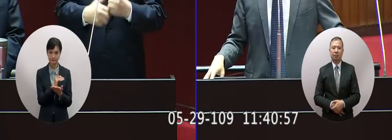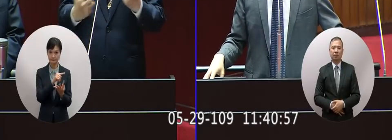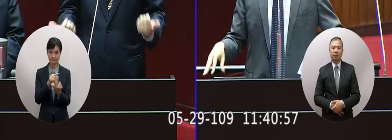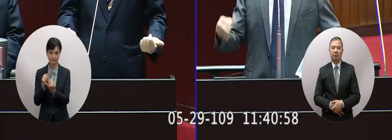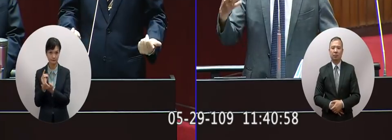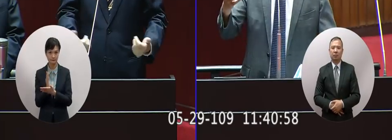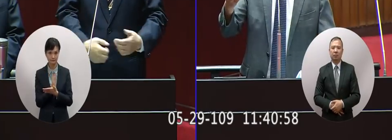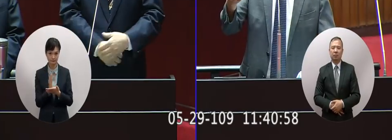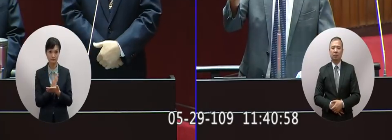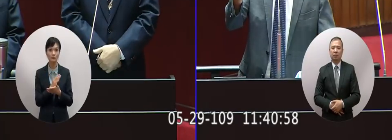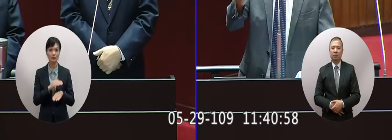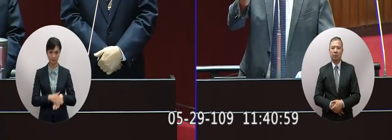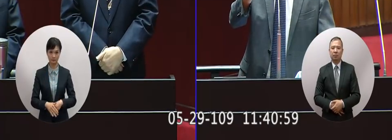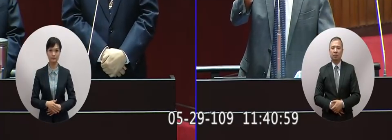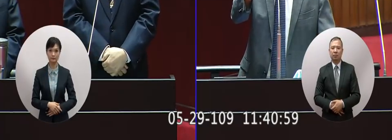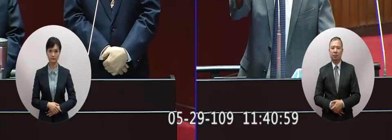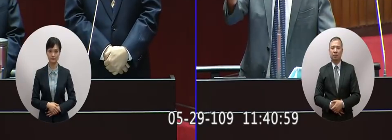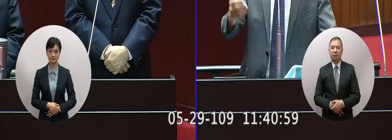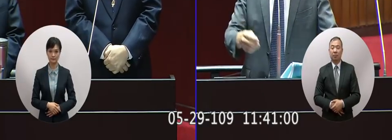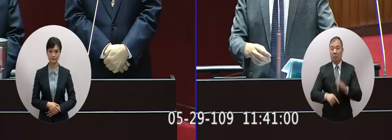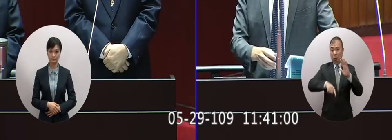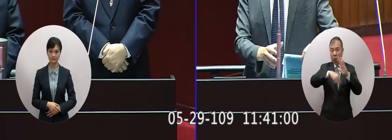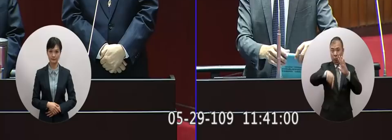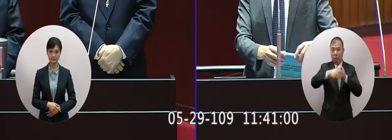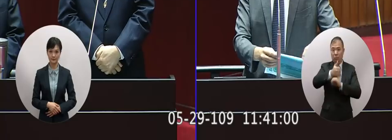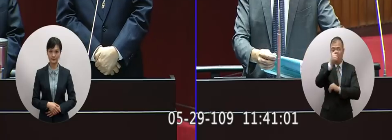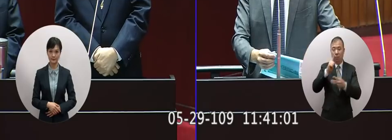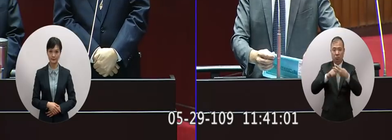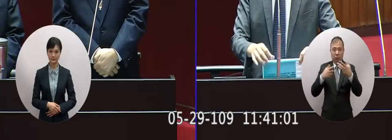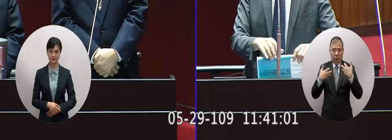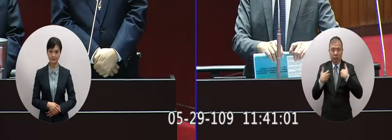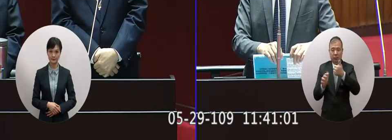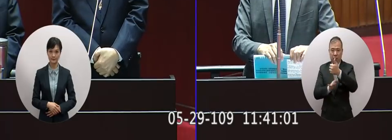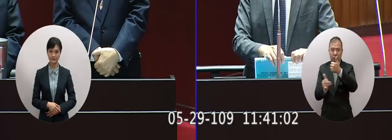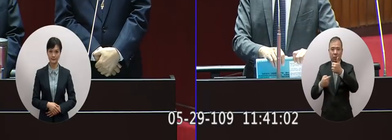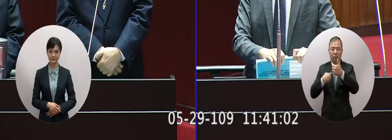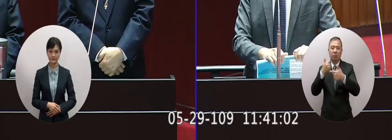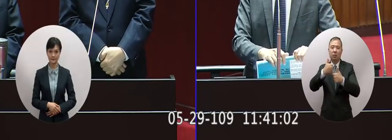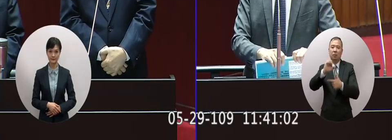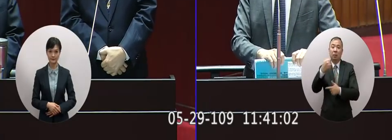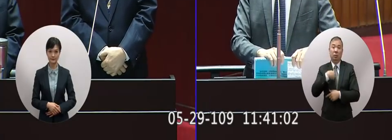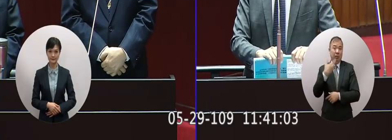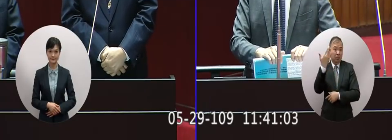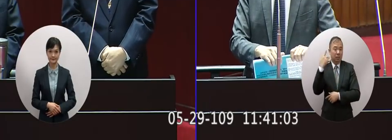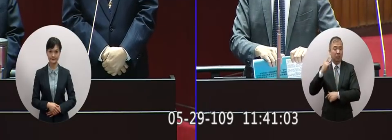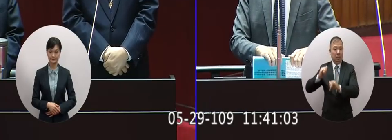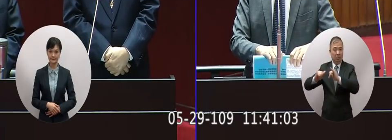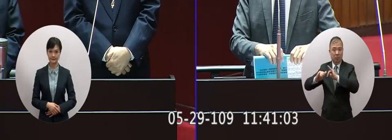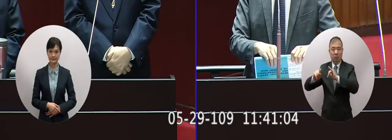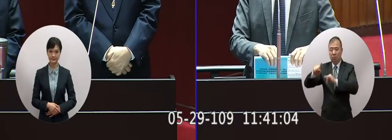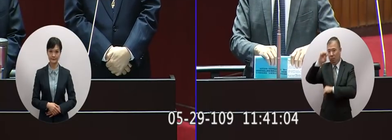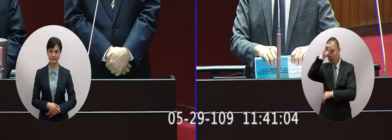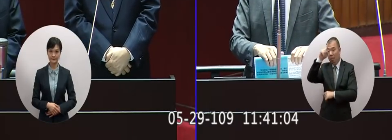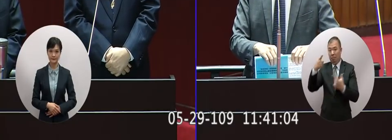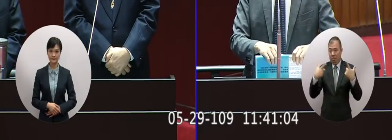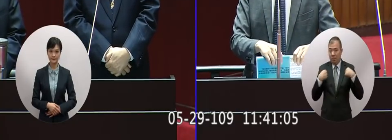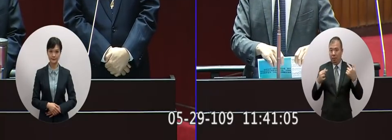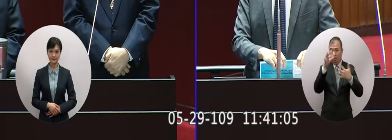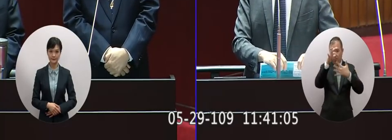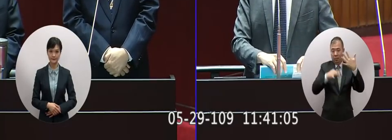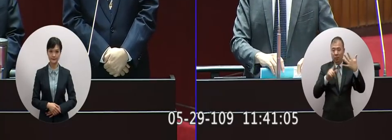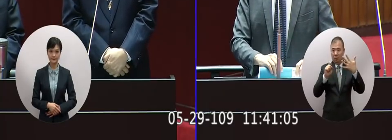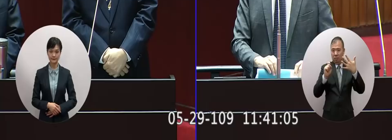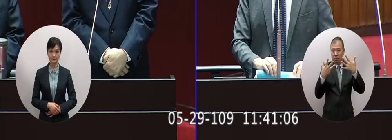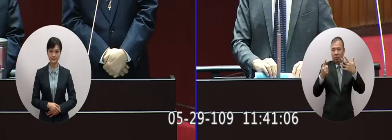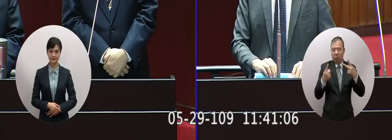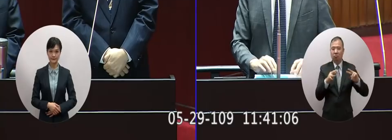motivation 是什么， 我也是在跟院长跟主委建议，其实我们当时民众党我们本来要修的就是18条这个条例里面，其